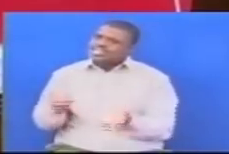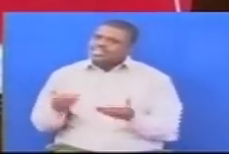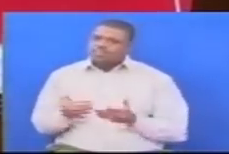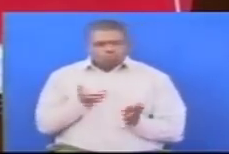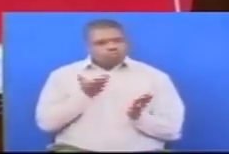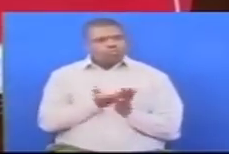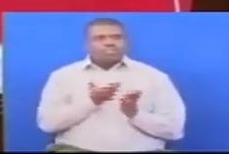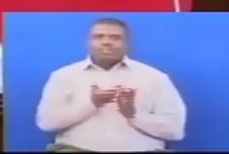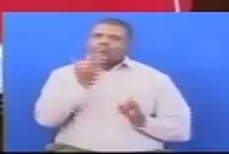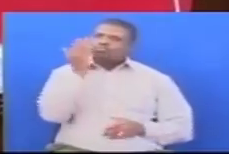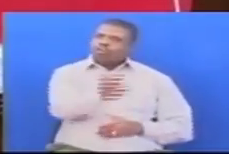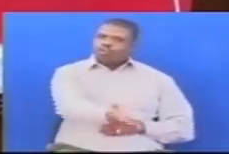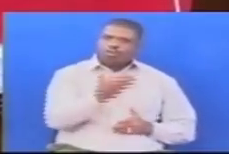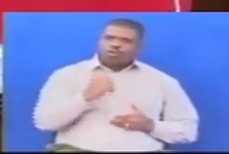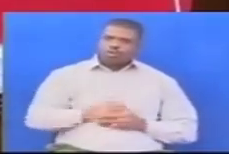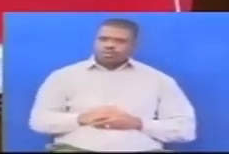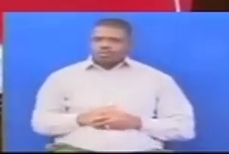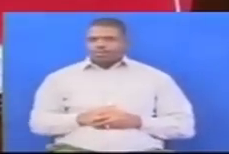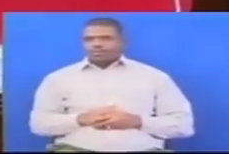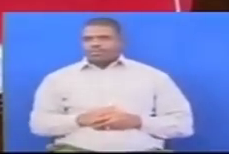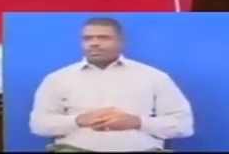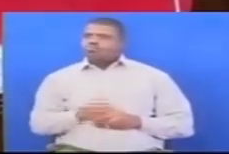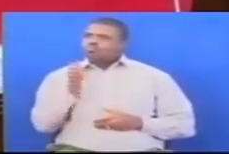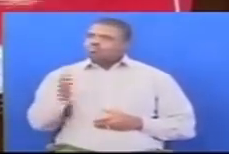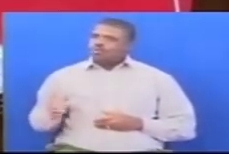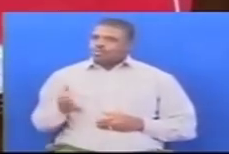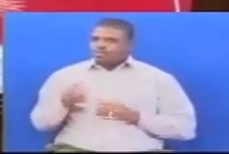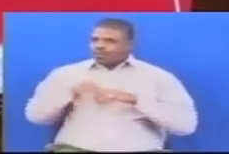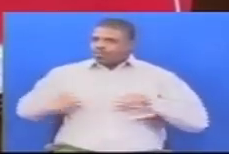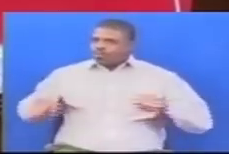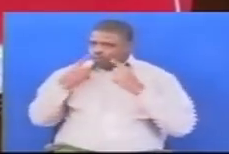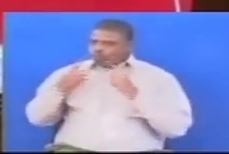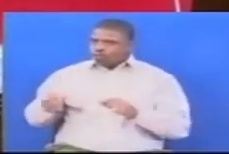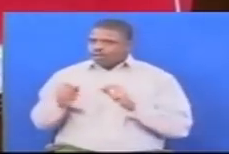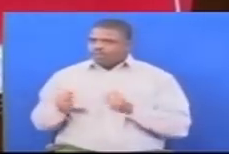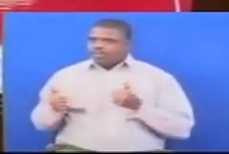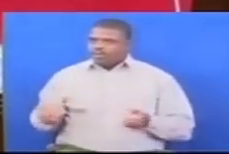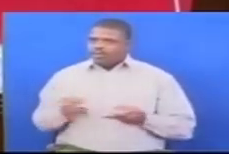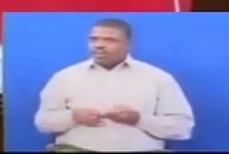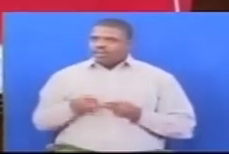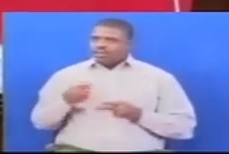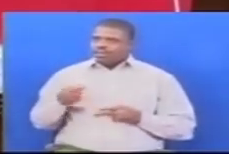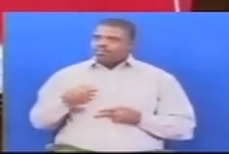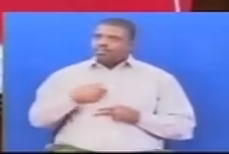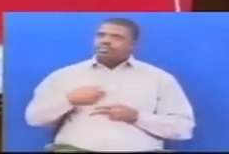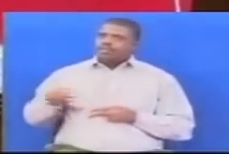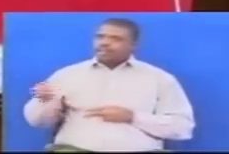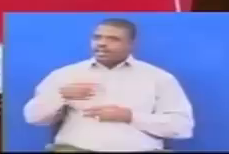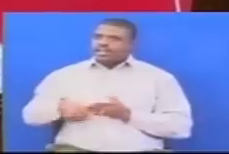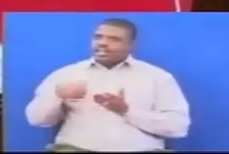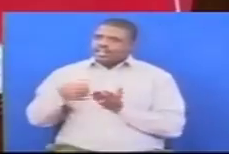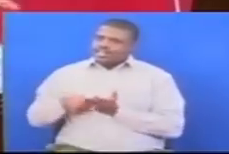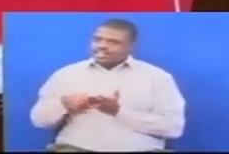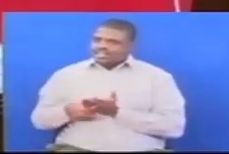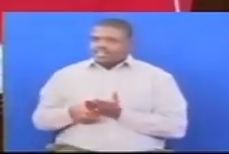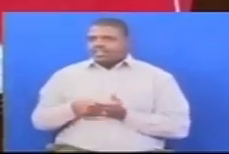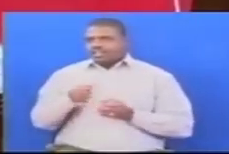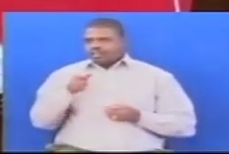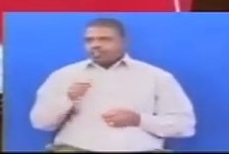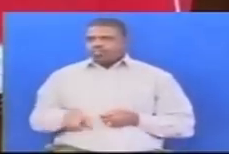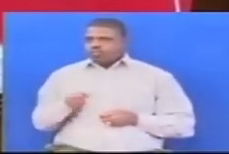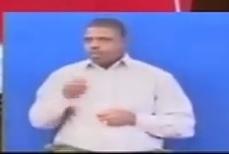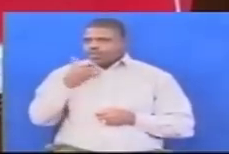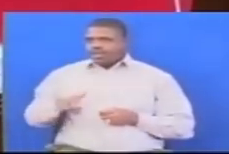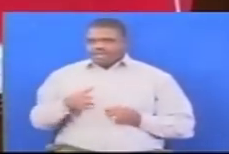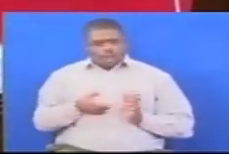Ushahidi upo. Mabomba sikuona. Nimekwenda kwenye full kaze na dai mimi receipt. Kwa yule mtu wa maji haoneshi.